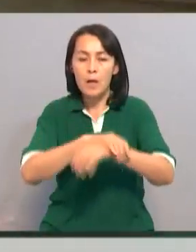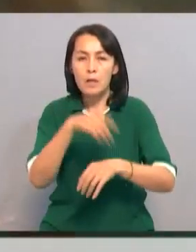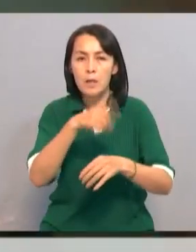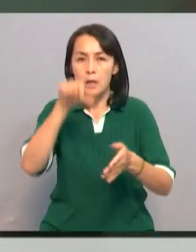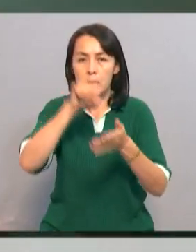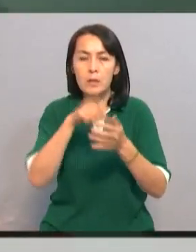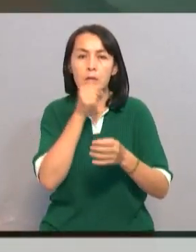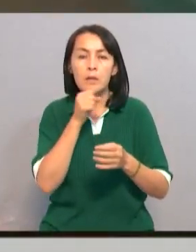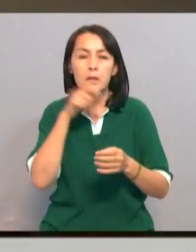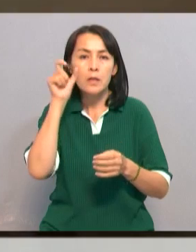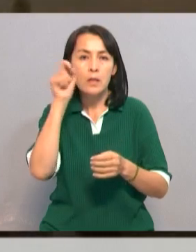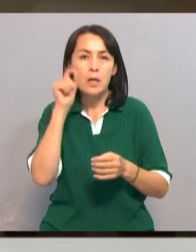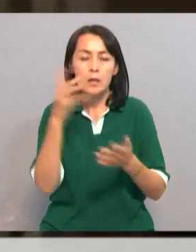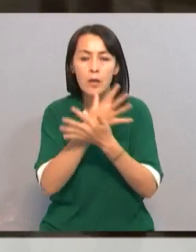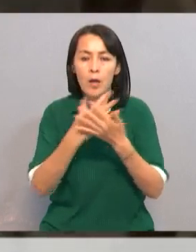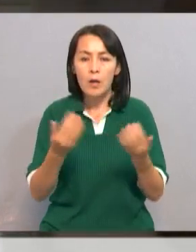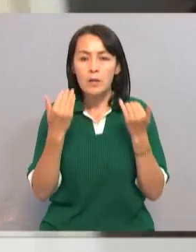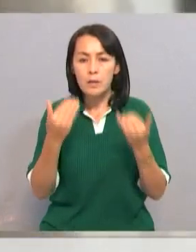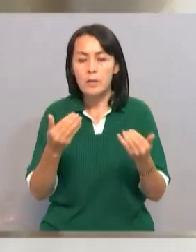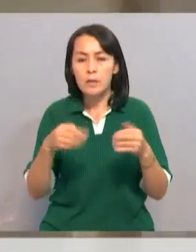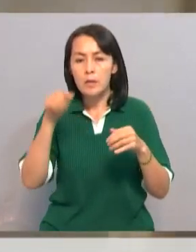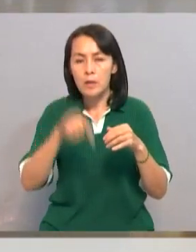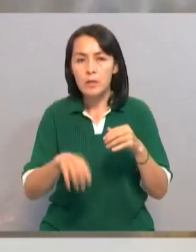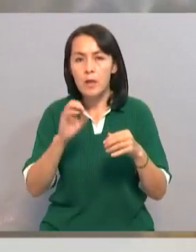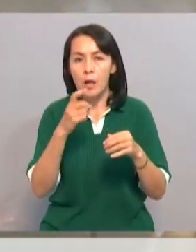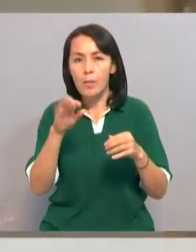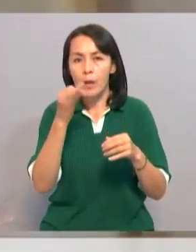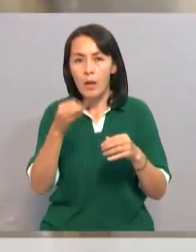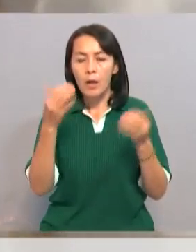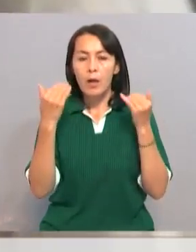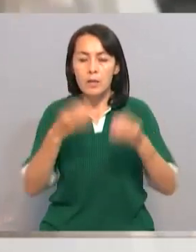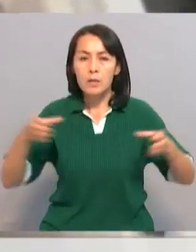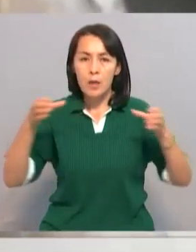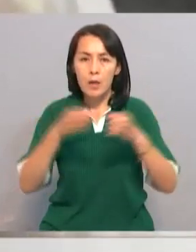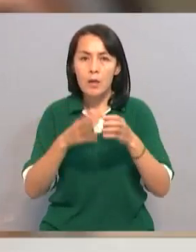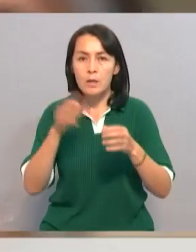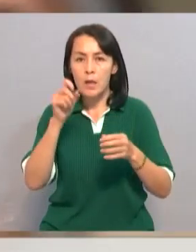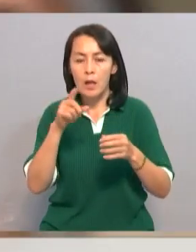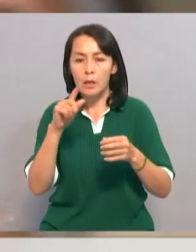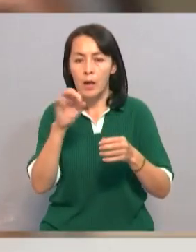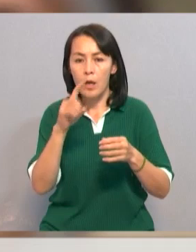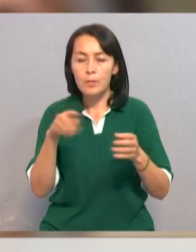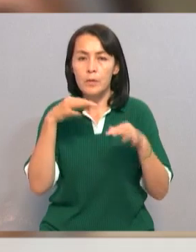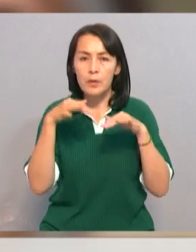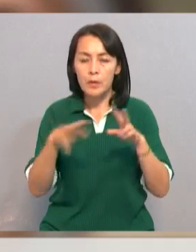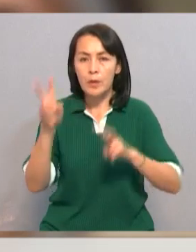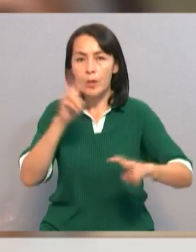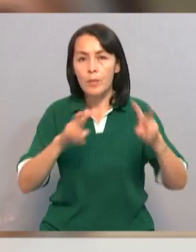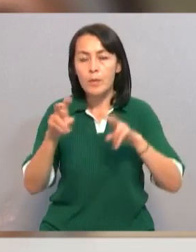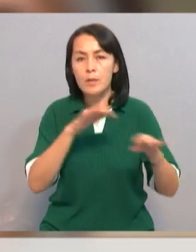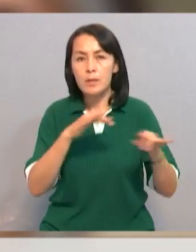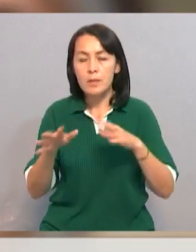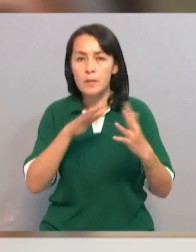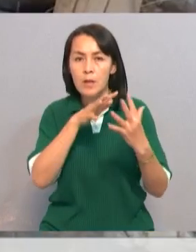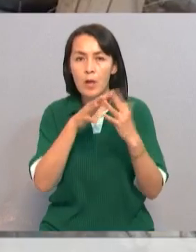причастных к хищению золото содержащей руды с территории комбината акбакай акционерного общества ама в результате поисковых мероприятий в